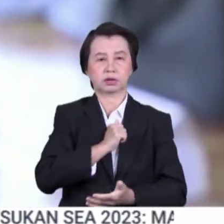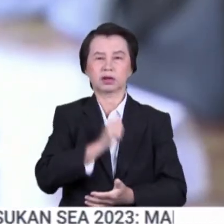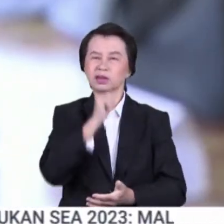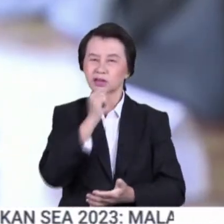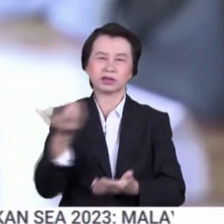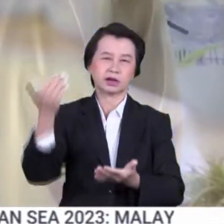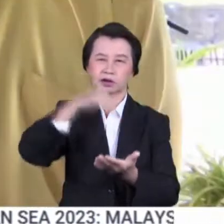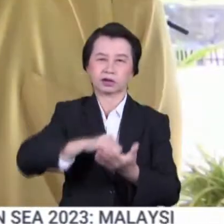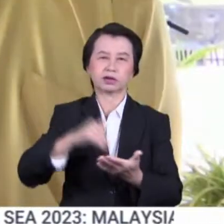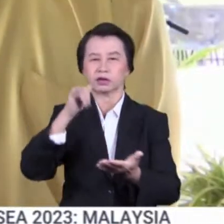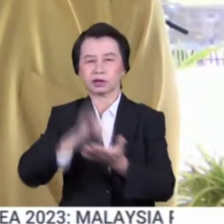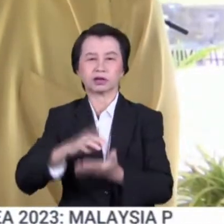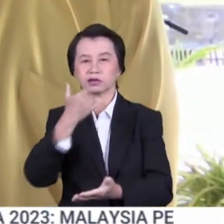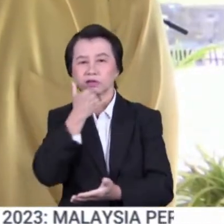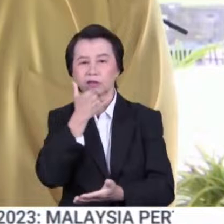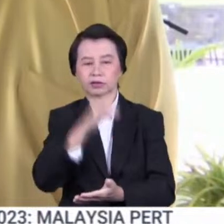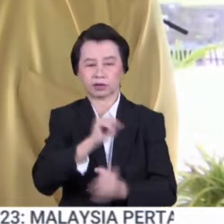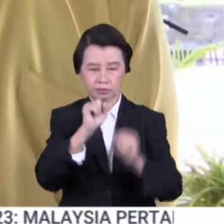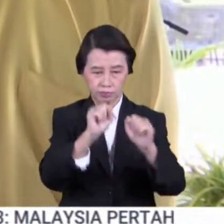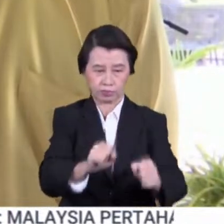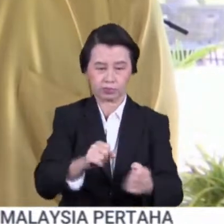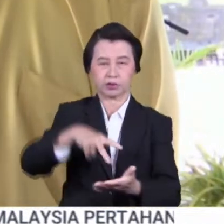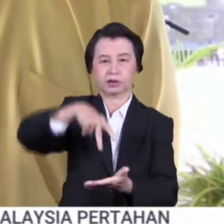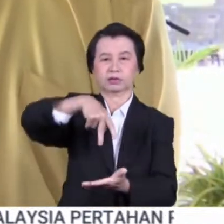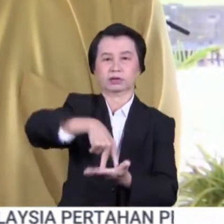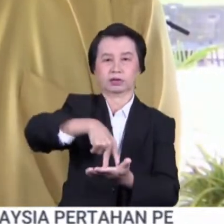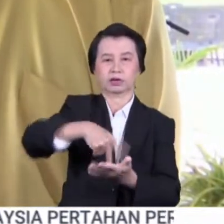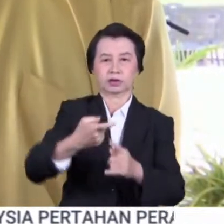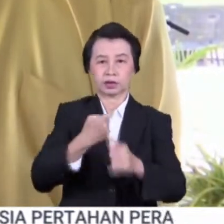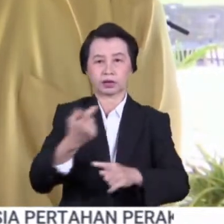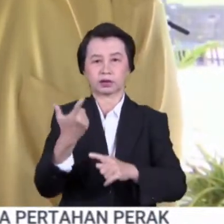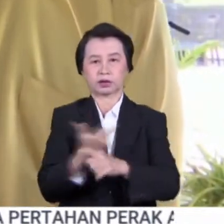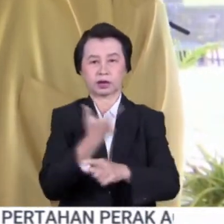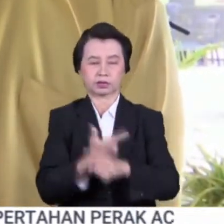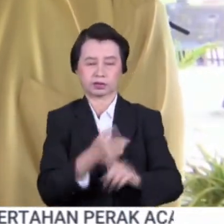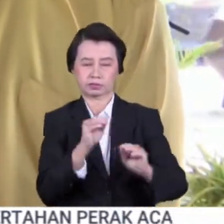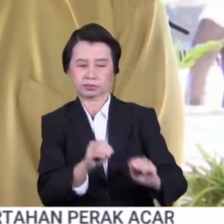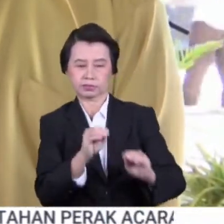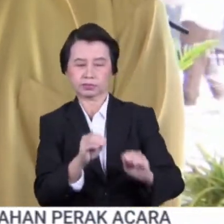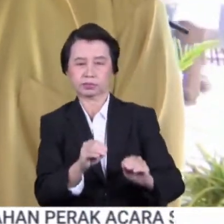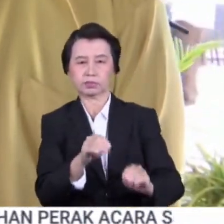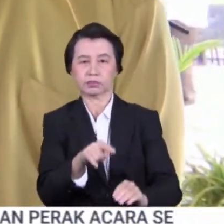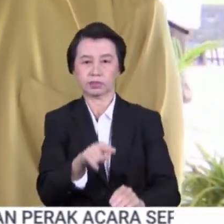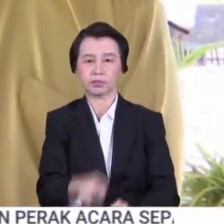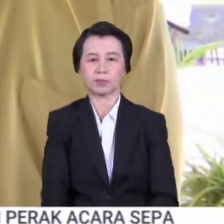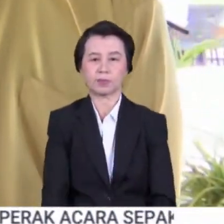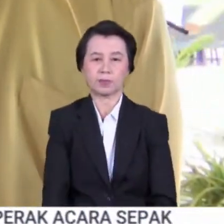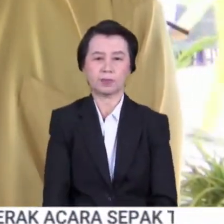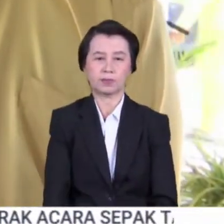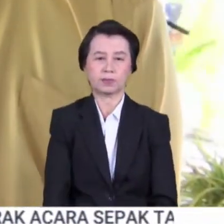mengulangi kesalahan, malah mampu berdikari hasil latihan kemahiran yang diberikan.